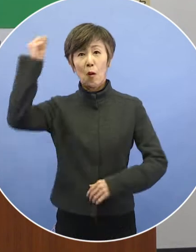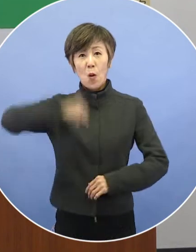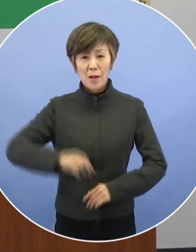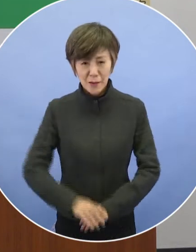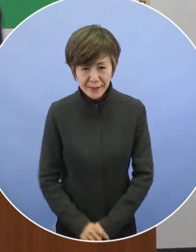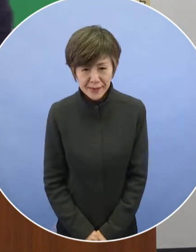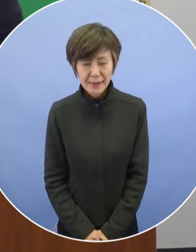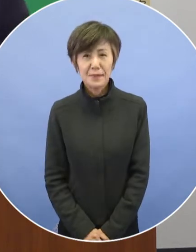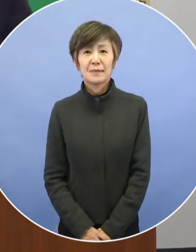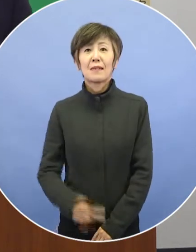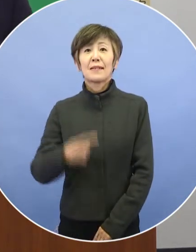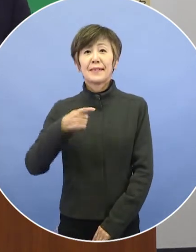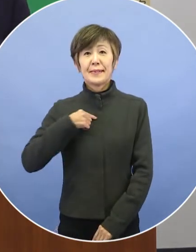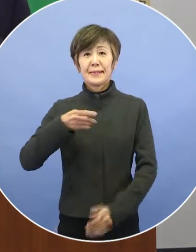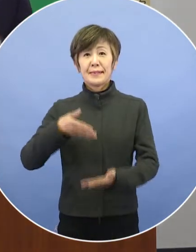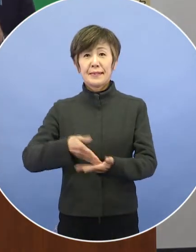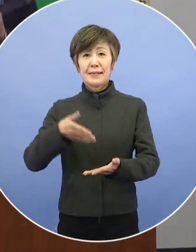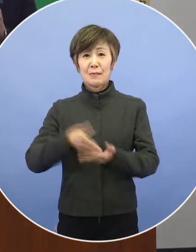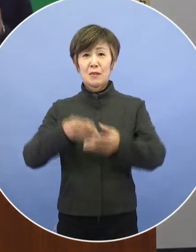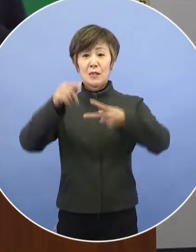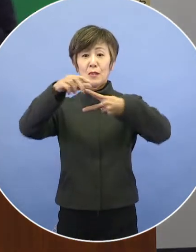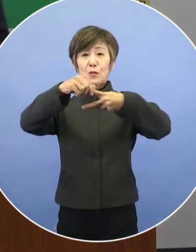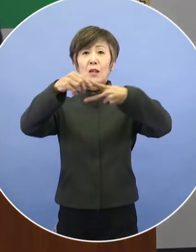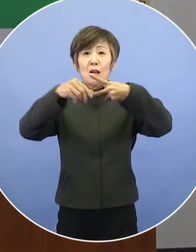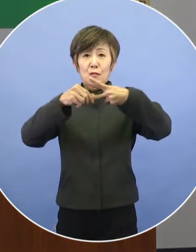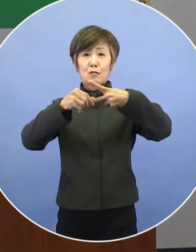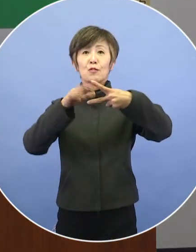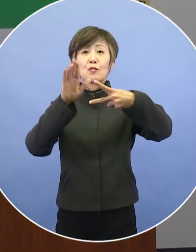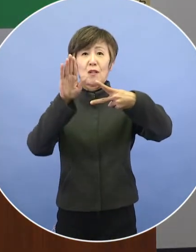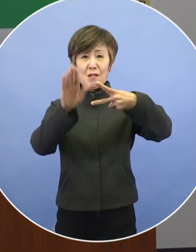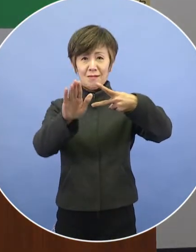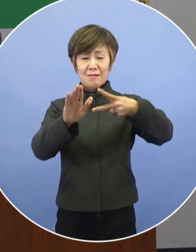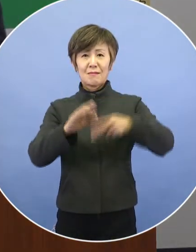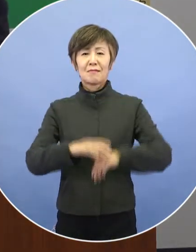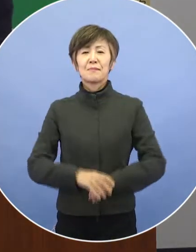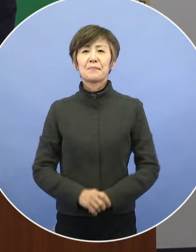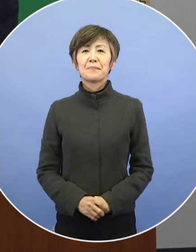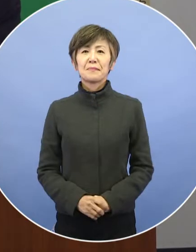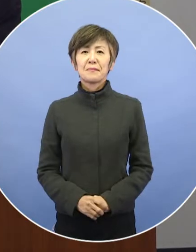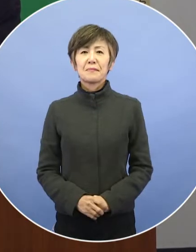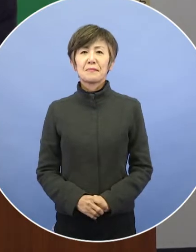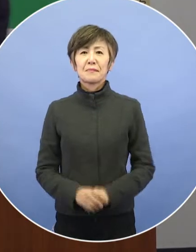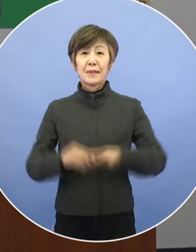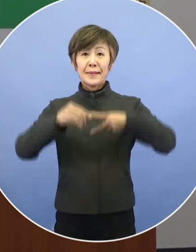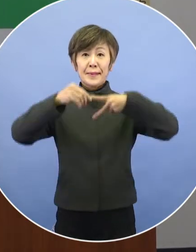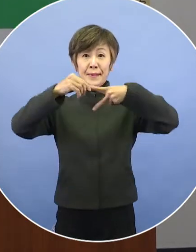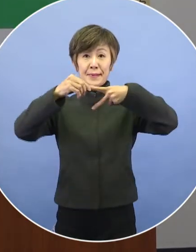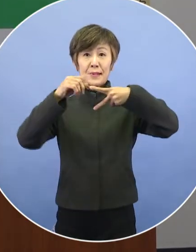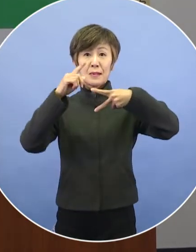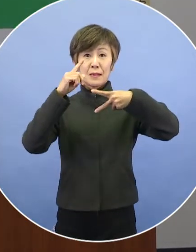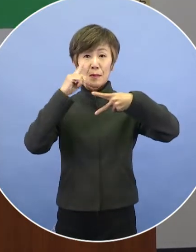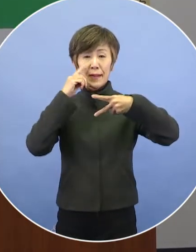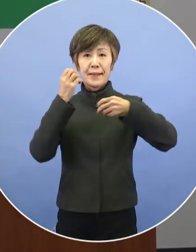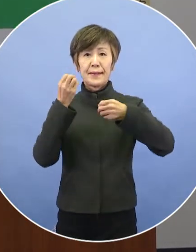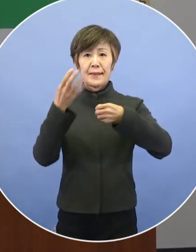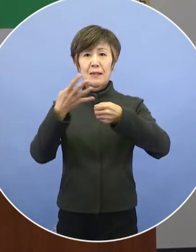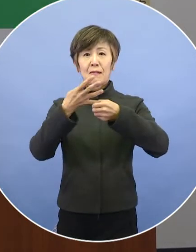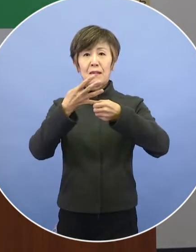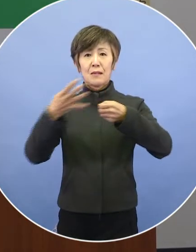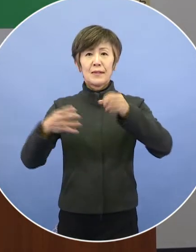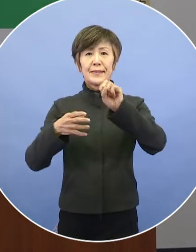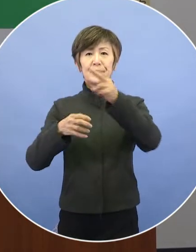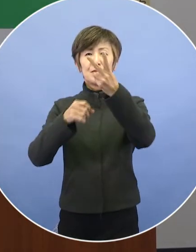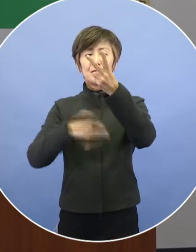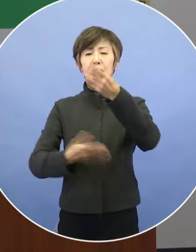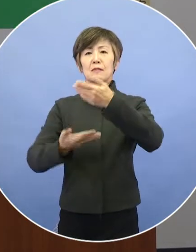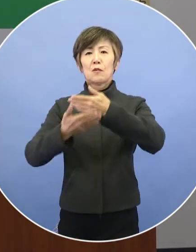はいおはようございますそれでは私の方からまず大きく2点発表させていただきますまず1点目が令和4年度